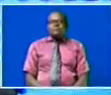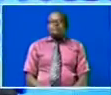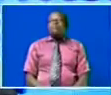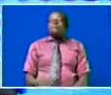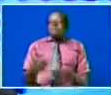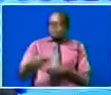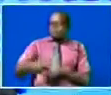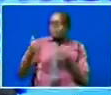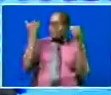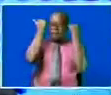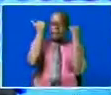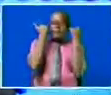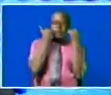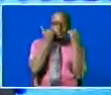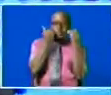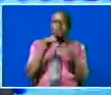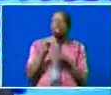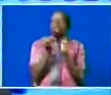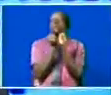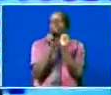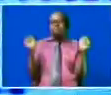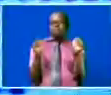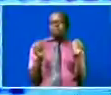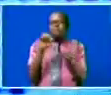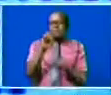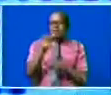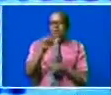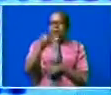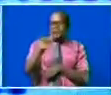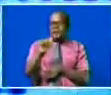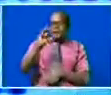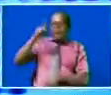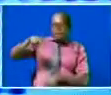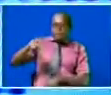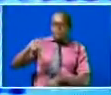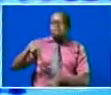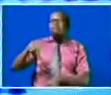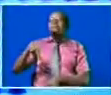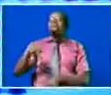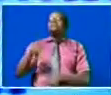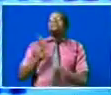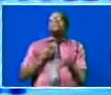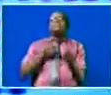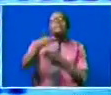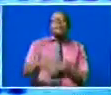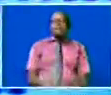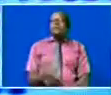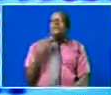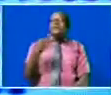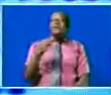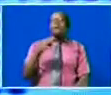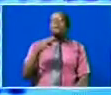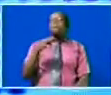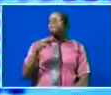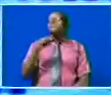Mahakama ya Milimani hapa Nairobi imemwachilia mjumbe wa bunge la Afrika ya Mashariki Simon Mbugua kwa dhamana ya shilingi 500,000 au